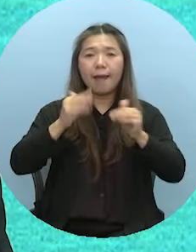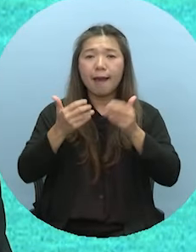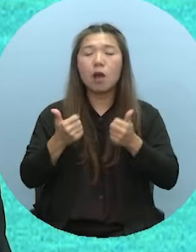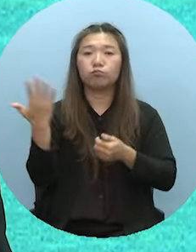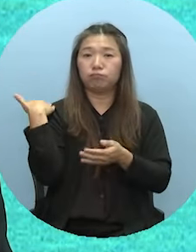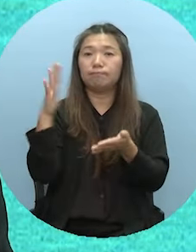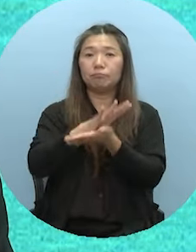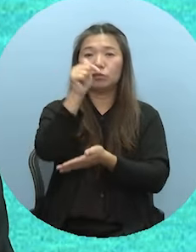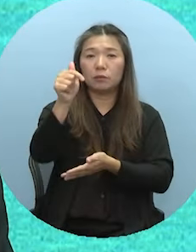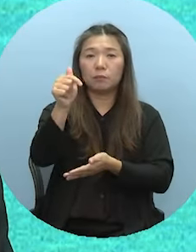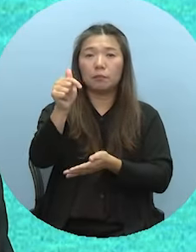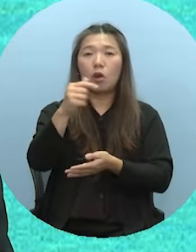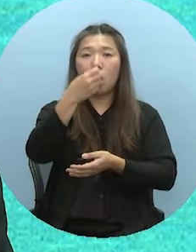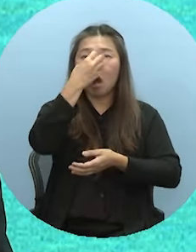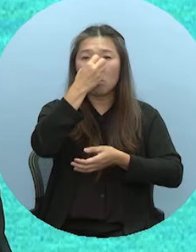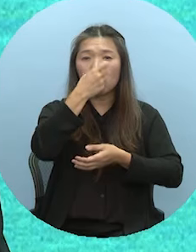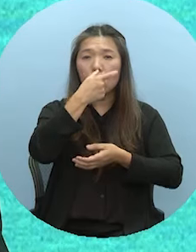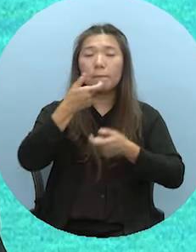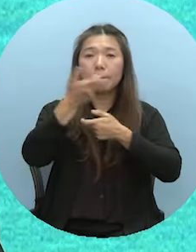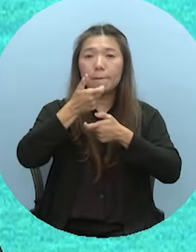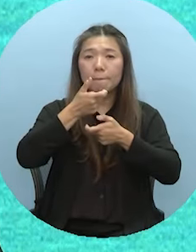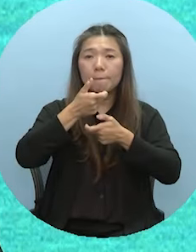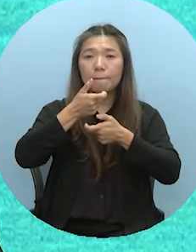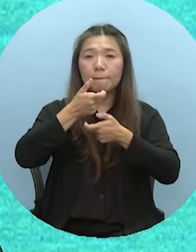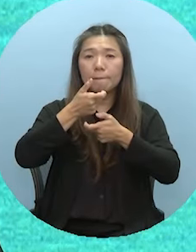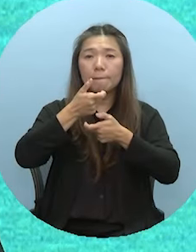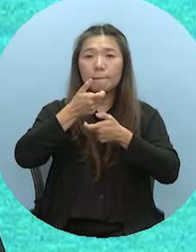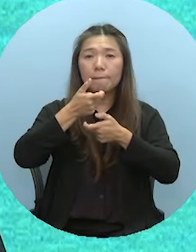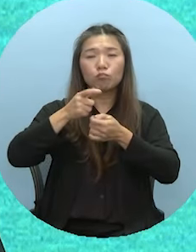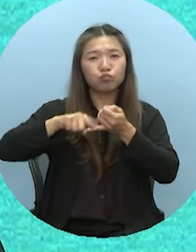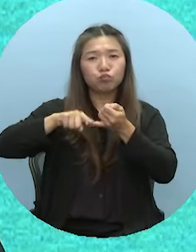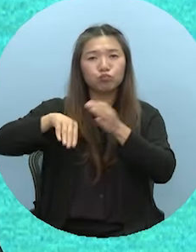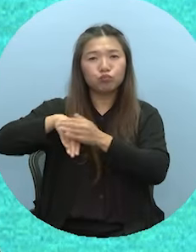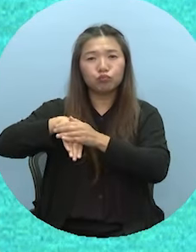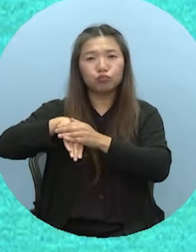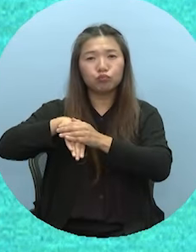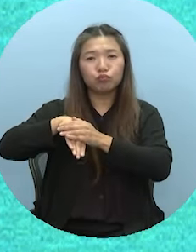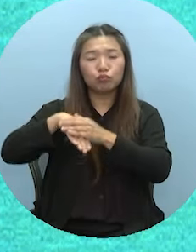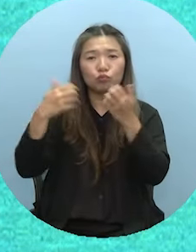年同香港嘅貿易盈餘係錄得